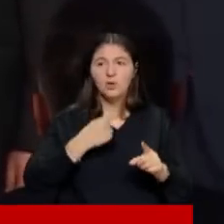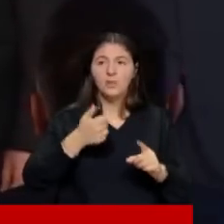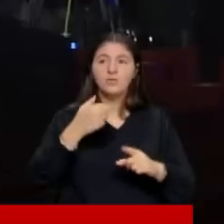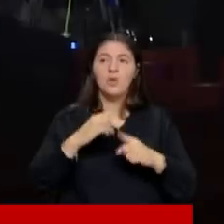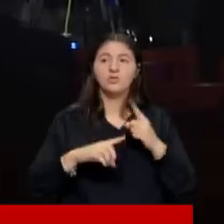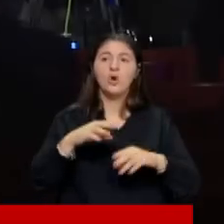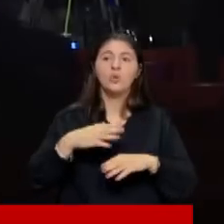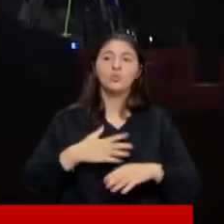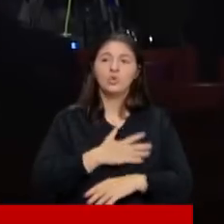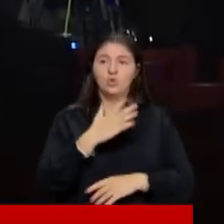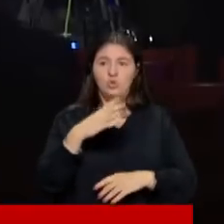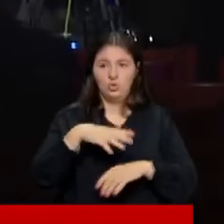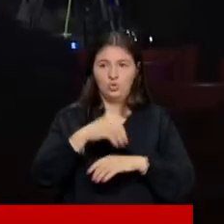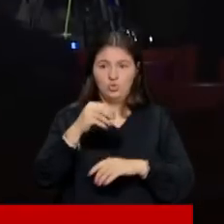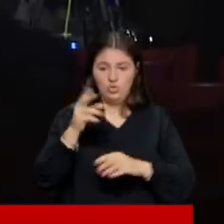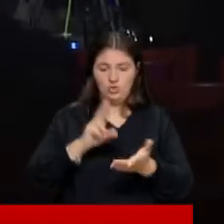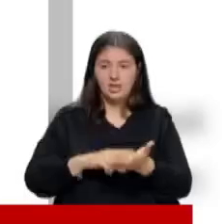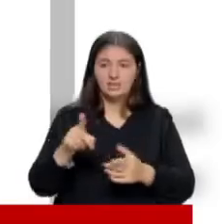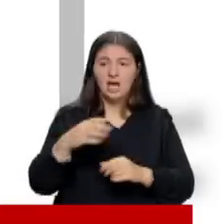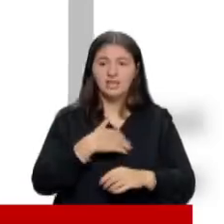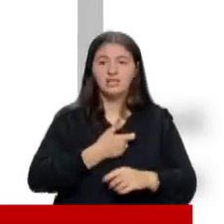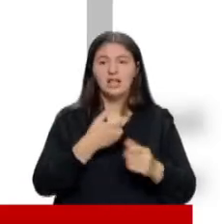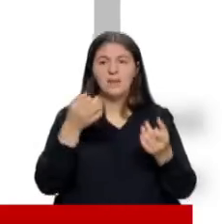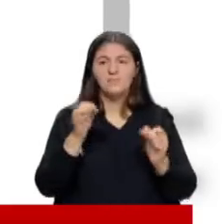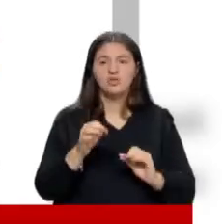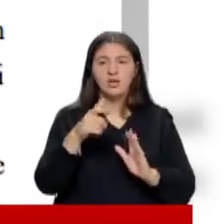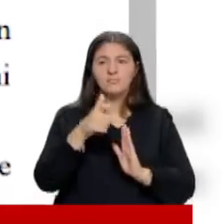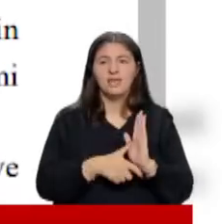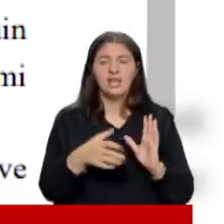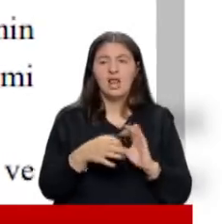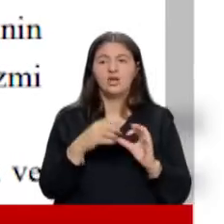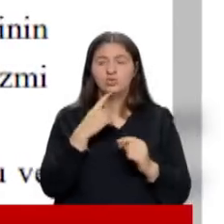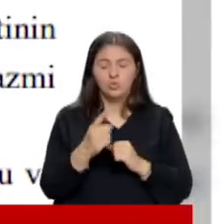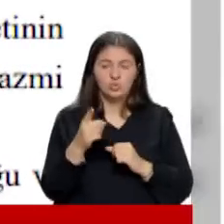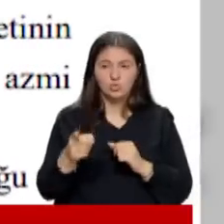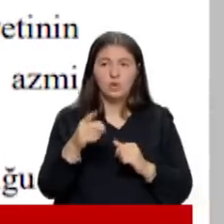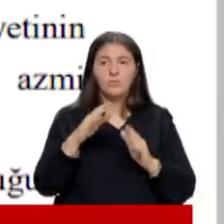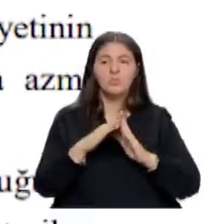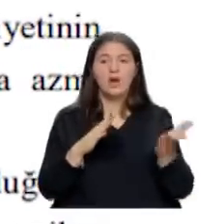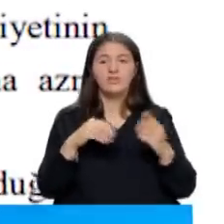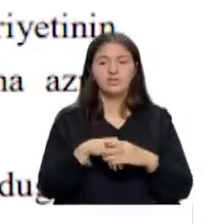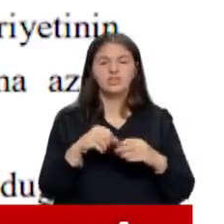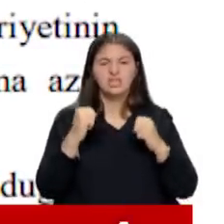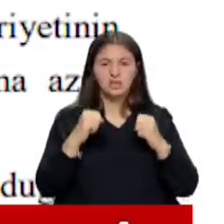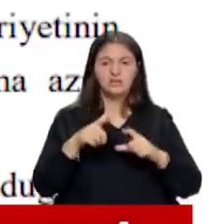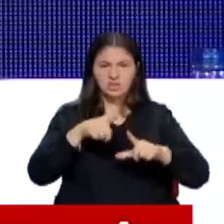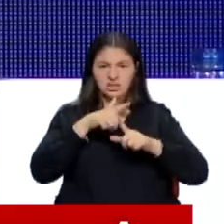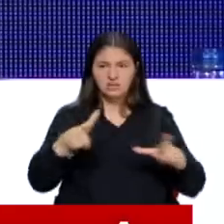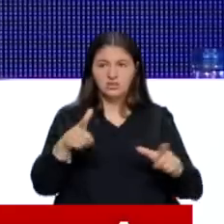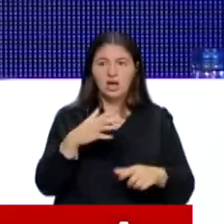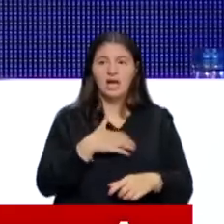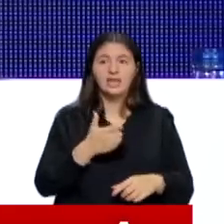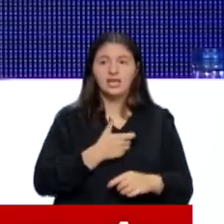politika kurulu üyesi Şükrü karatepe'nin anayasanın başlangıç metnine ilişkin sözleri muhalefet cephesinde sert yankılandı